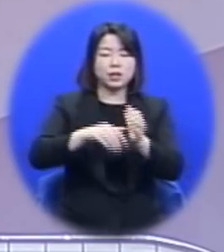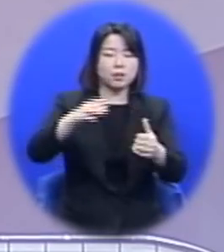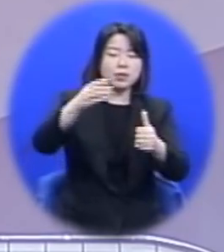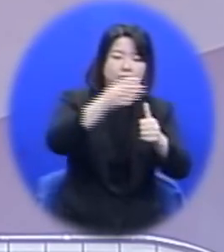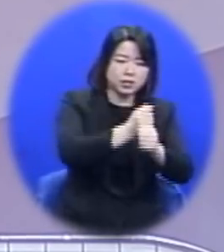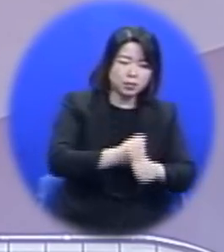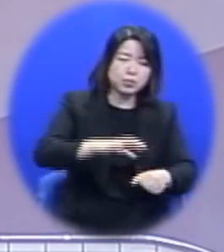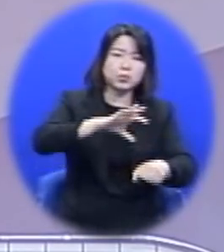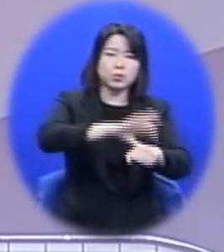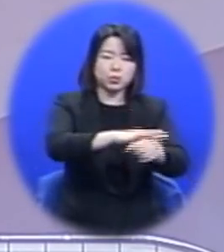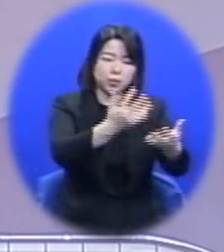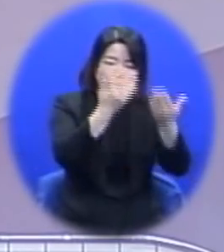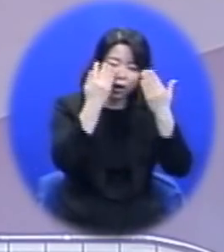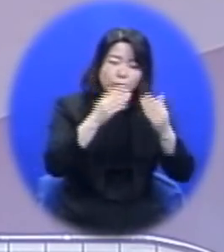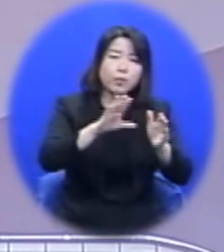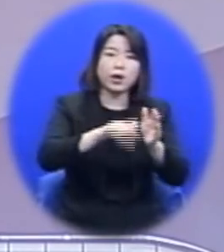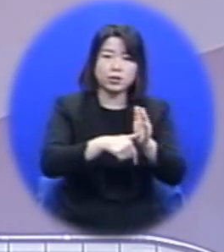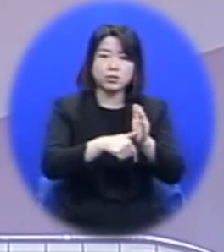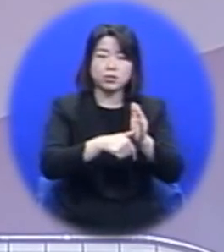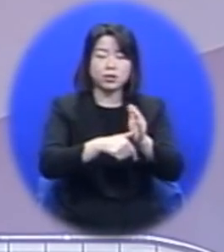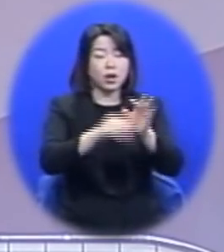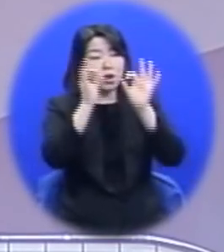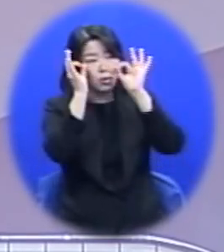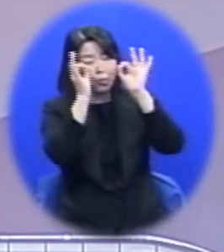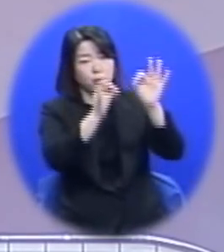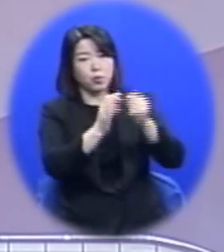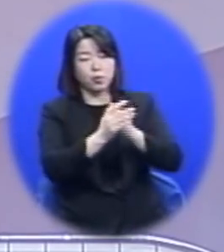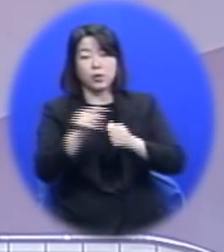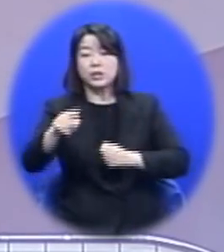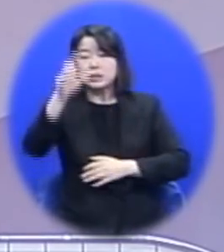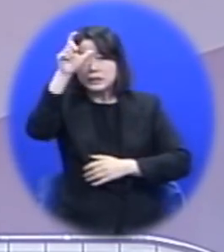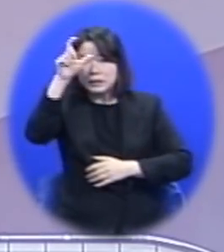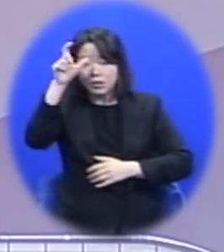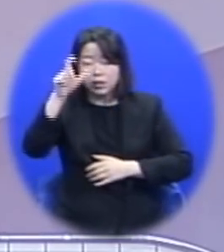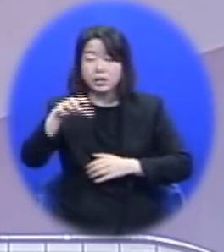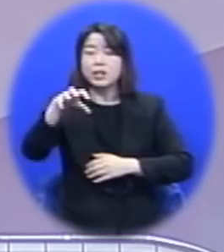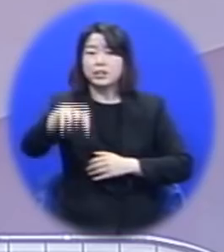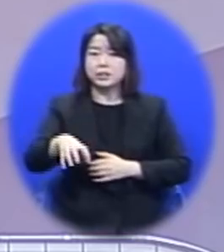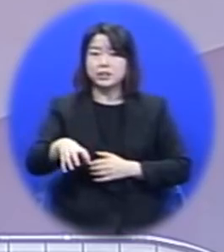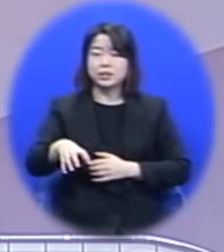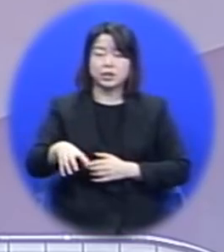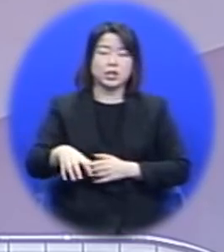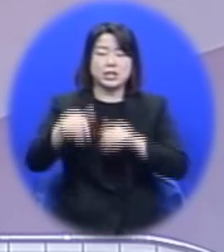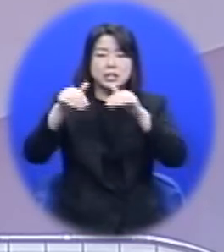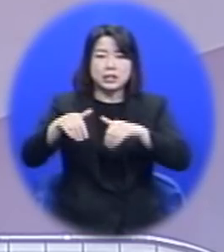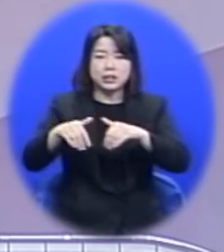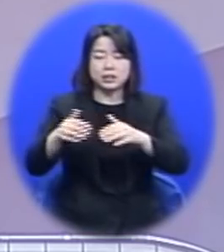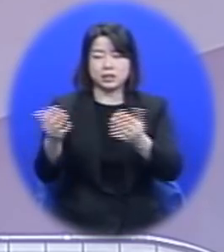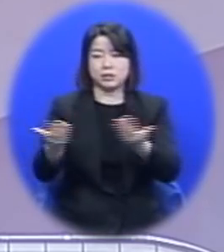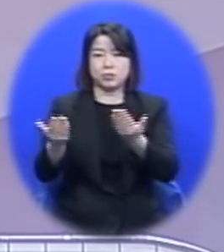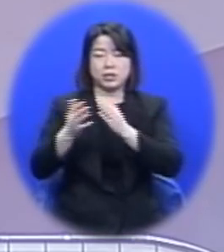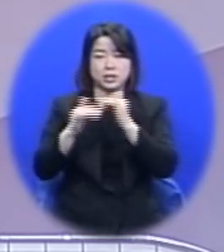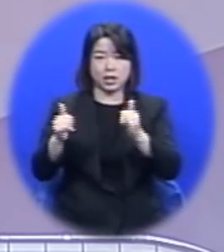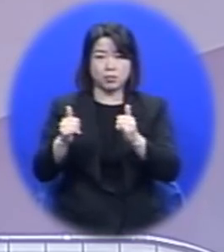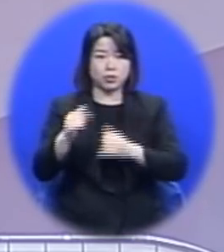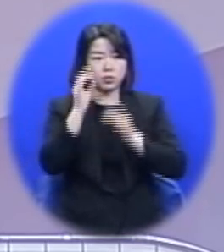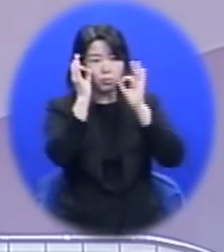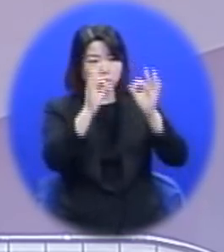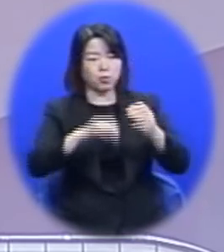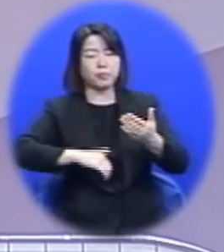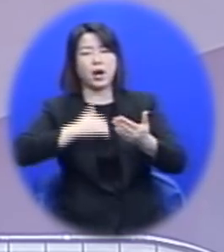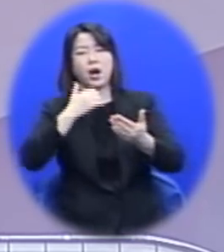터키 기독교인들 중에 양심의 가책을 느끼고 같이 전도에 동참한 이들이 생기기 시작했습니다. 그